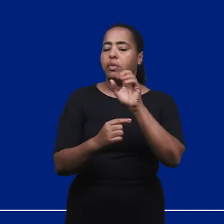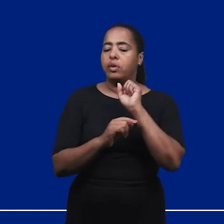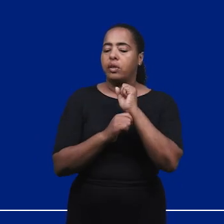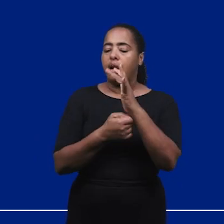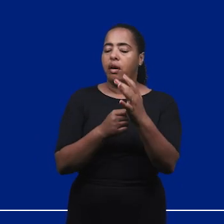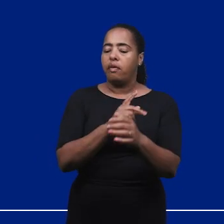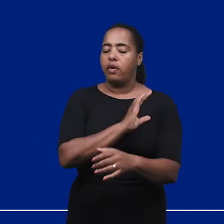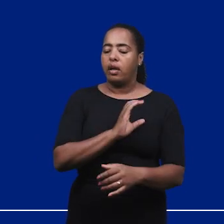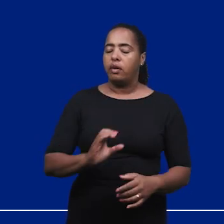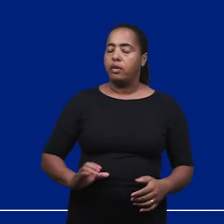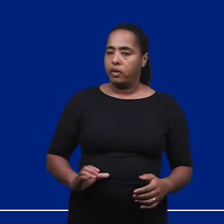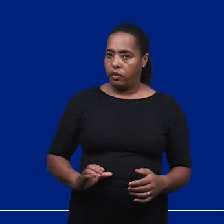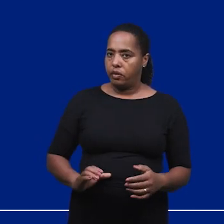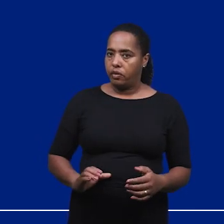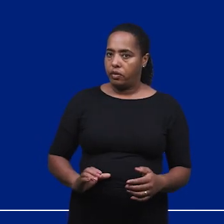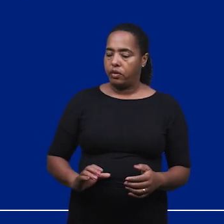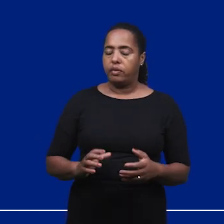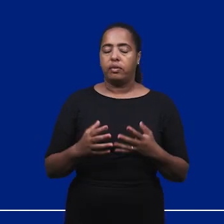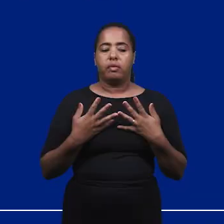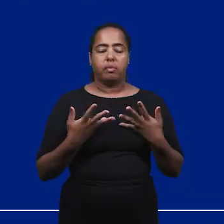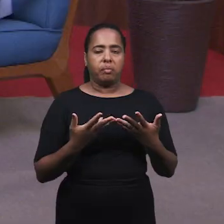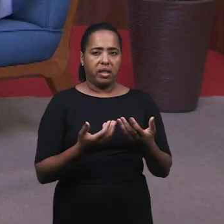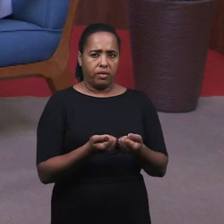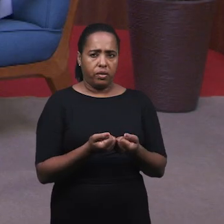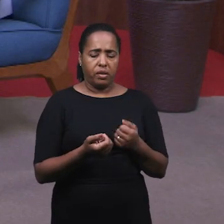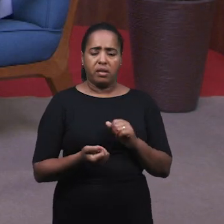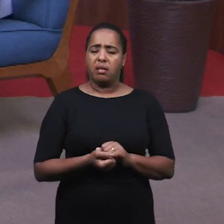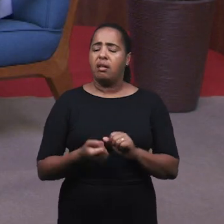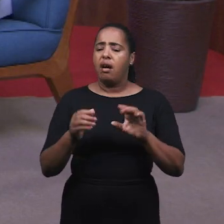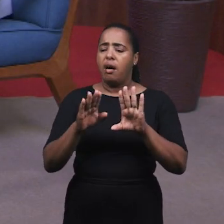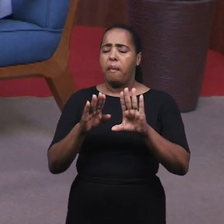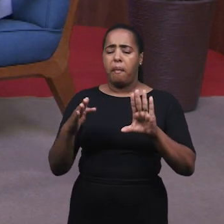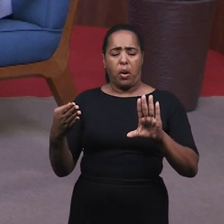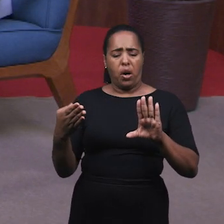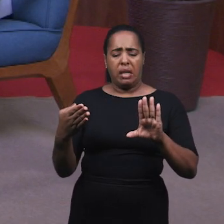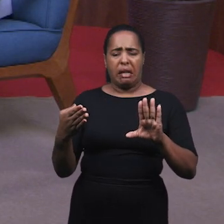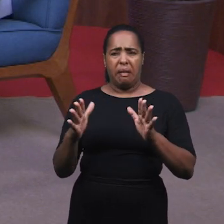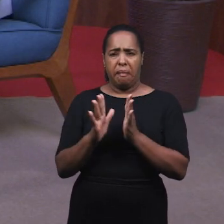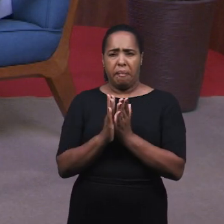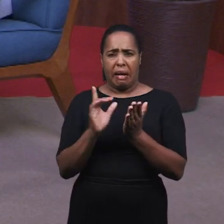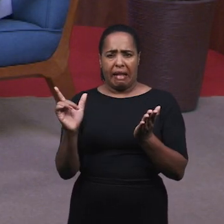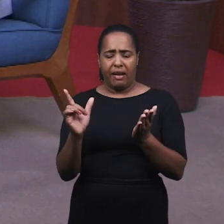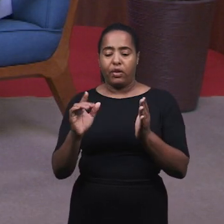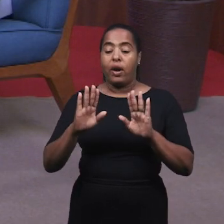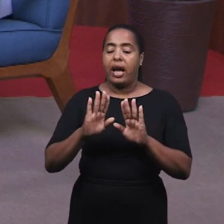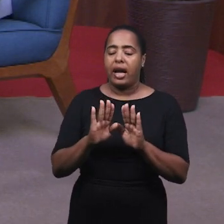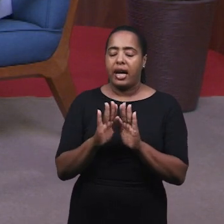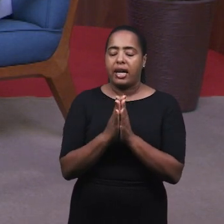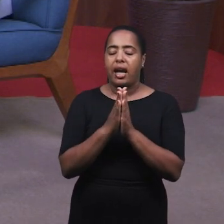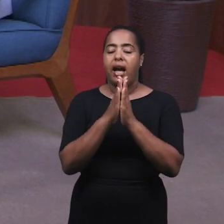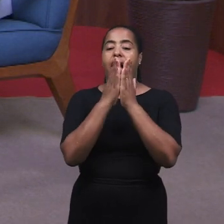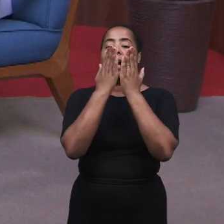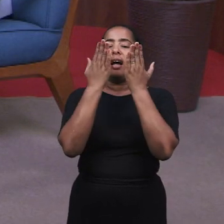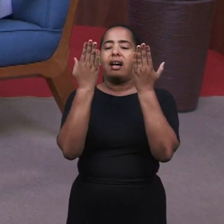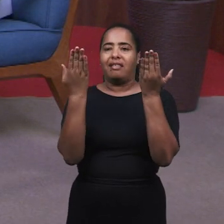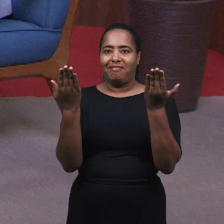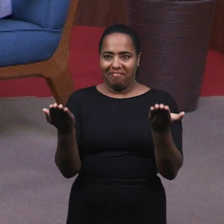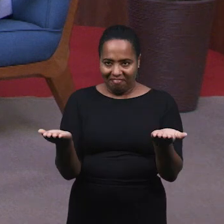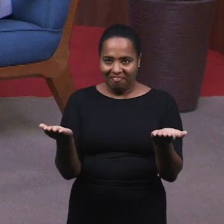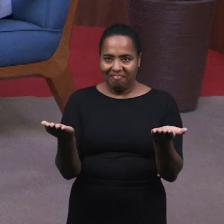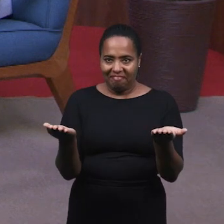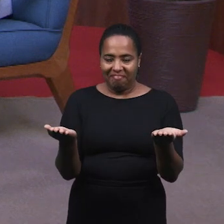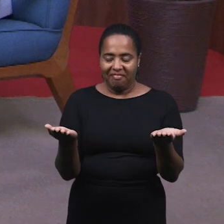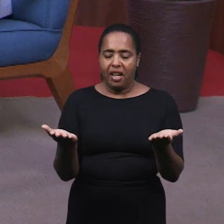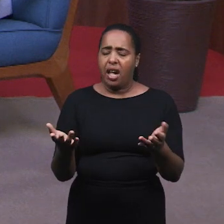parler du mystère de Christ. Quelle chose merveilleuse, n'est-ce pas? La porte de la parole. Cela montre très clairement, il y